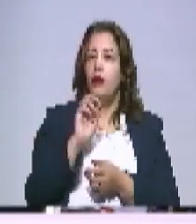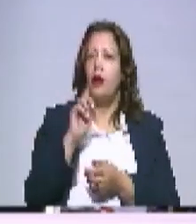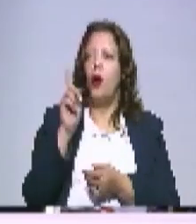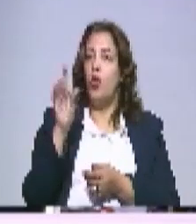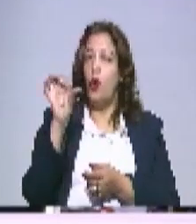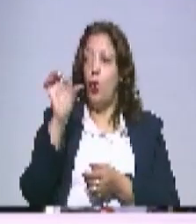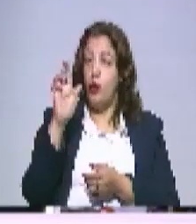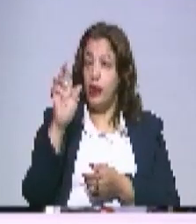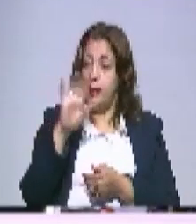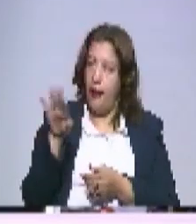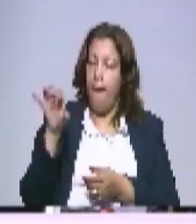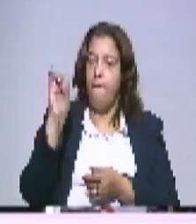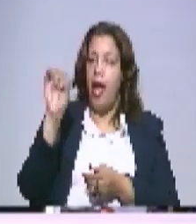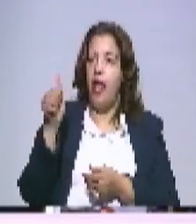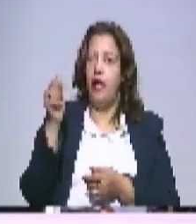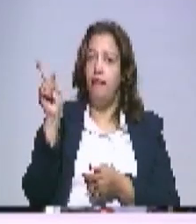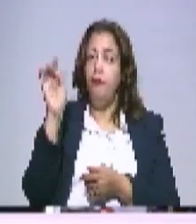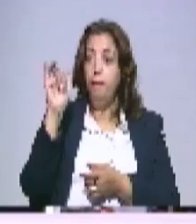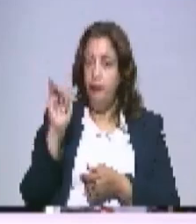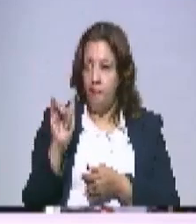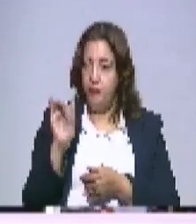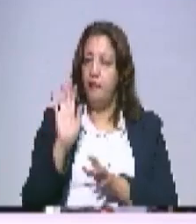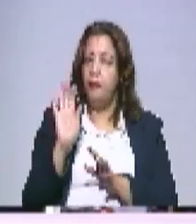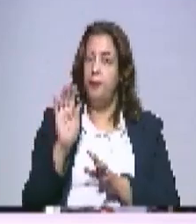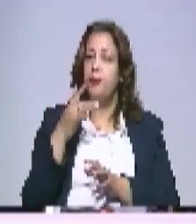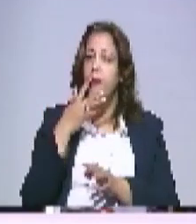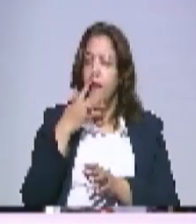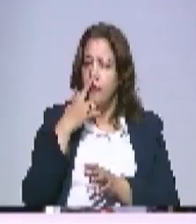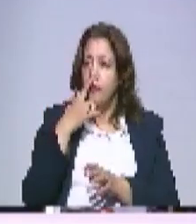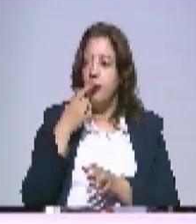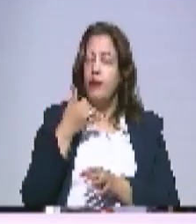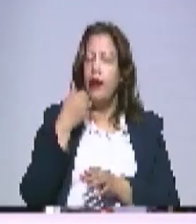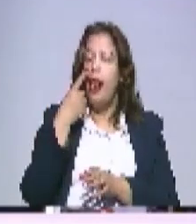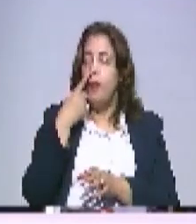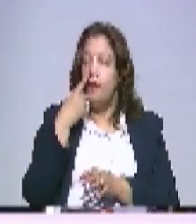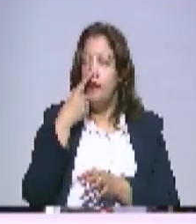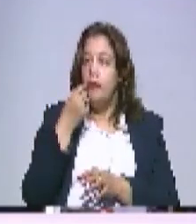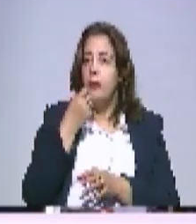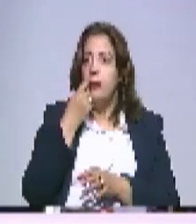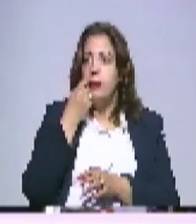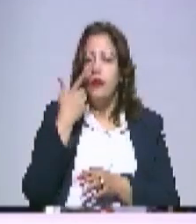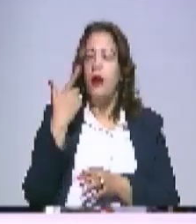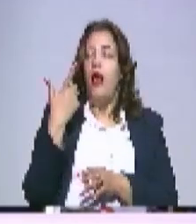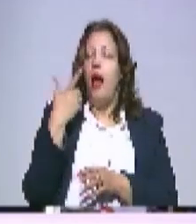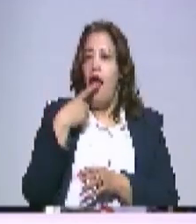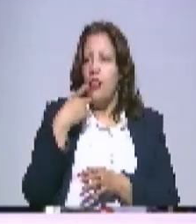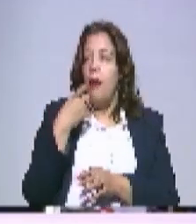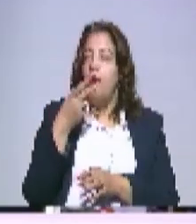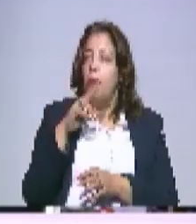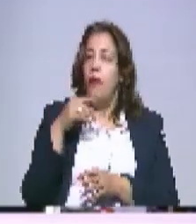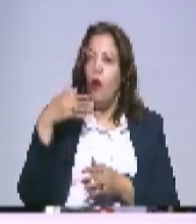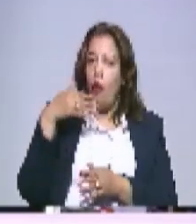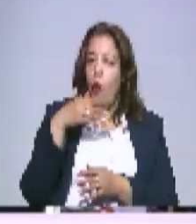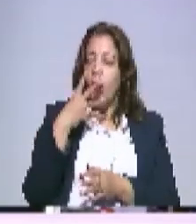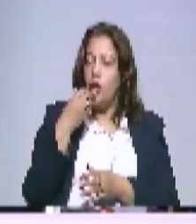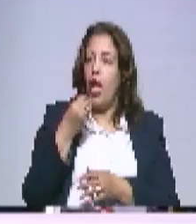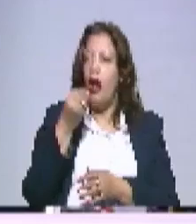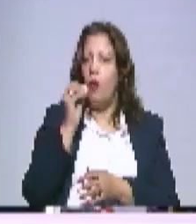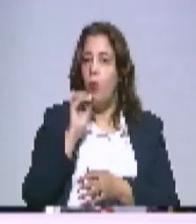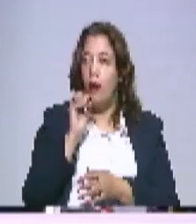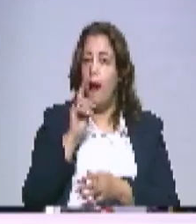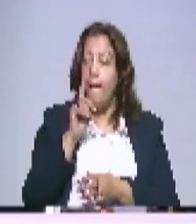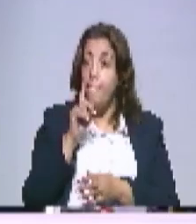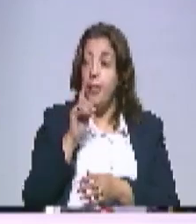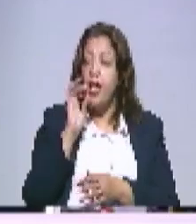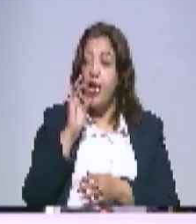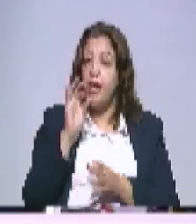روزماري. هو الروزماري رياح، ليه ريحه يعني ليه نكهه كده وريحه بيخش في الاكل بيبقى ظريف. فلما